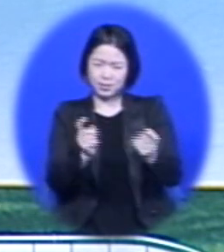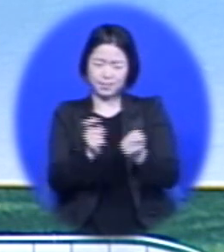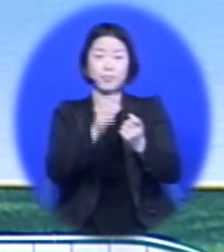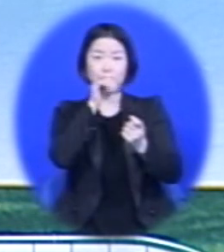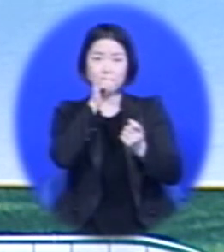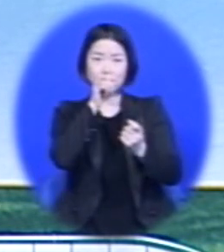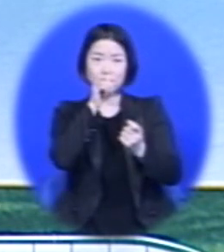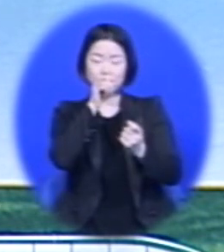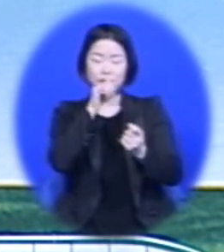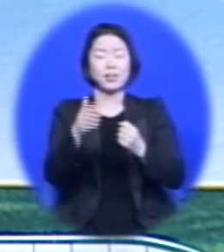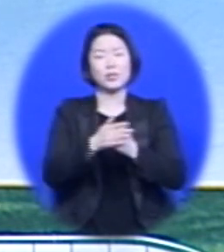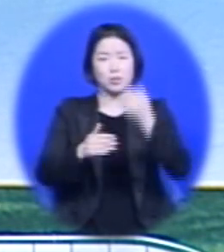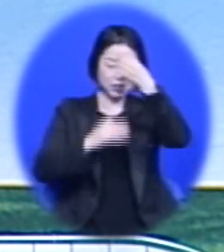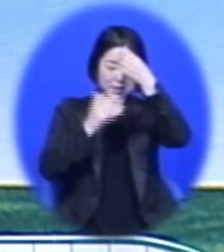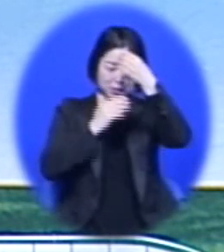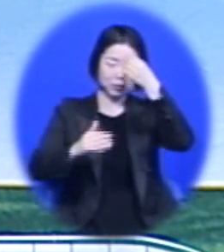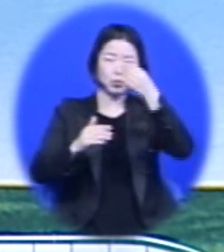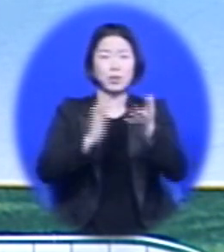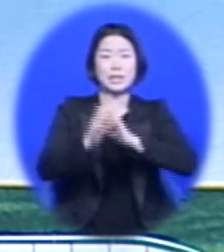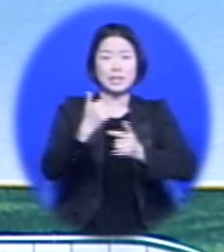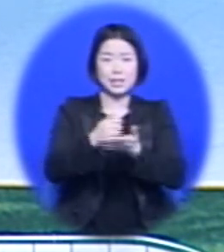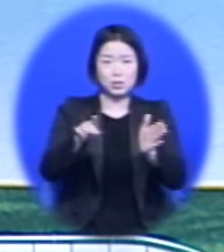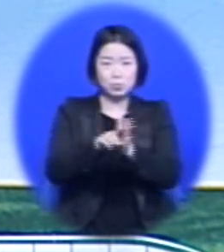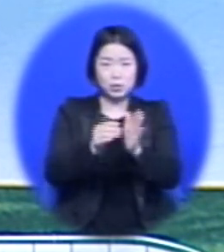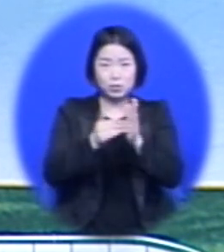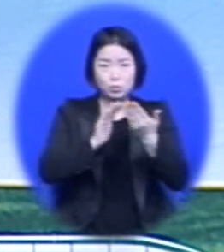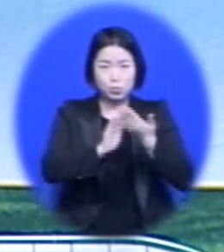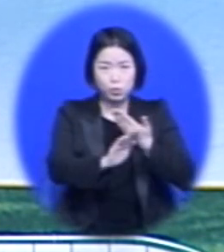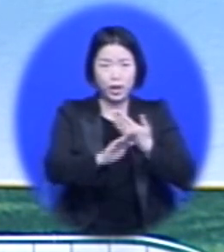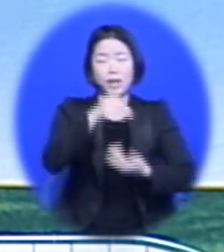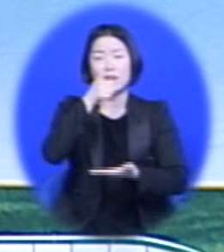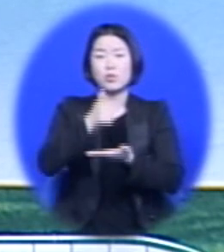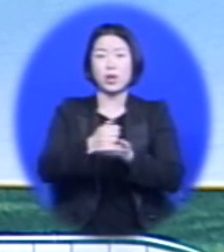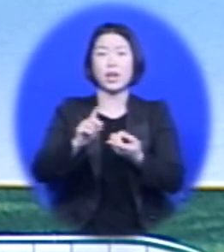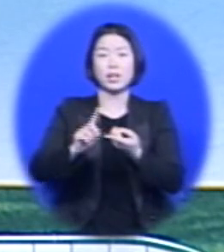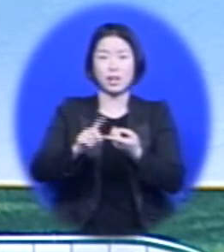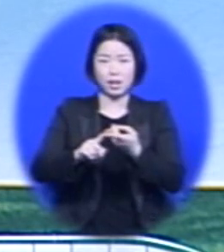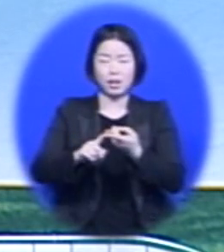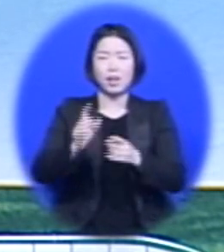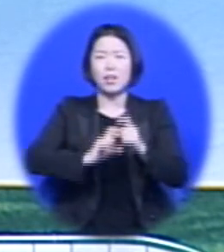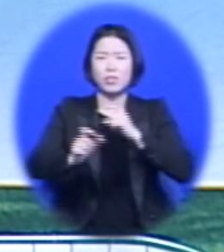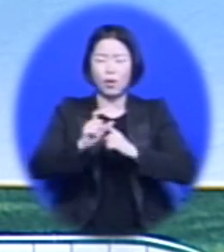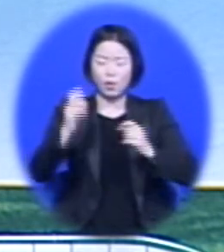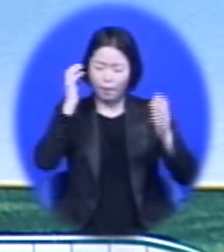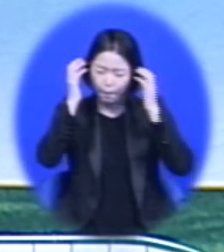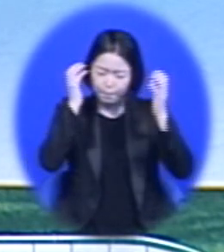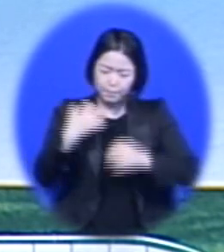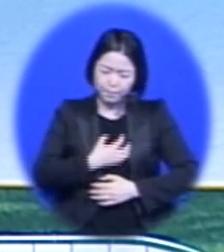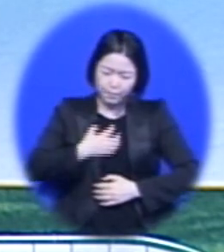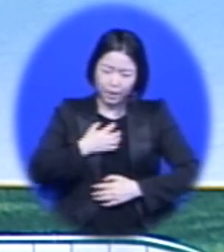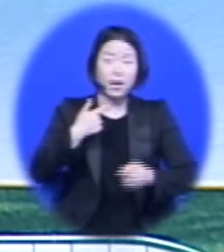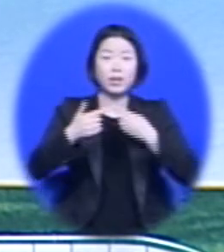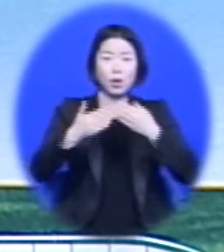그래서 성도들이 예수를 믿고 난 다음에 죄에 대해서 더 고통을